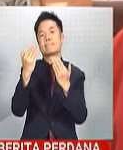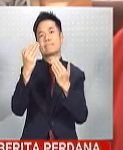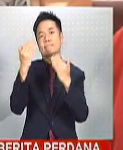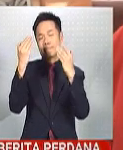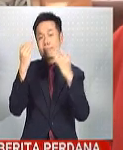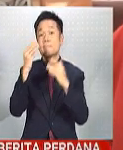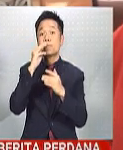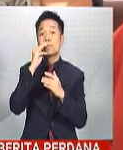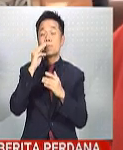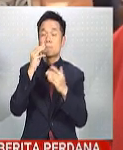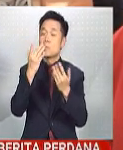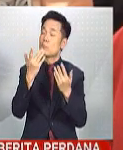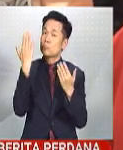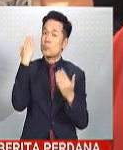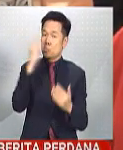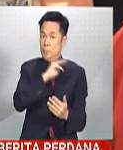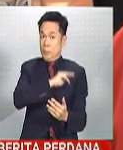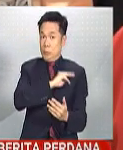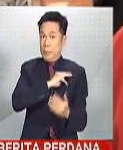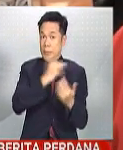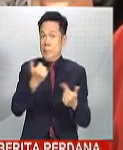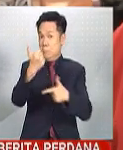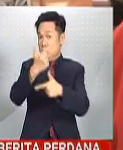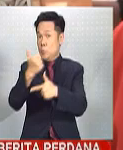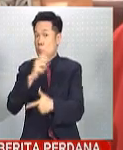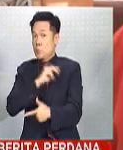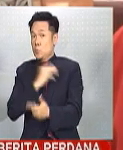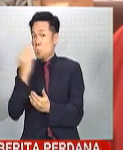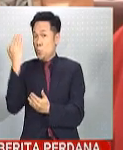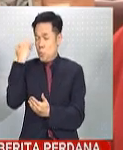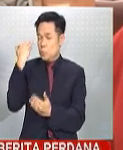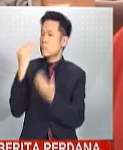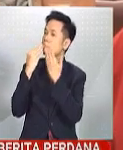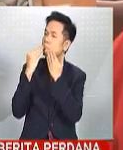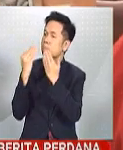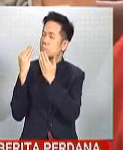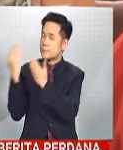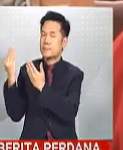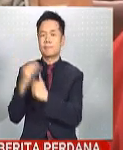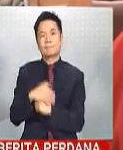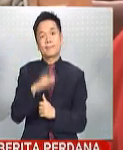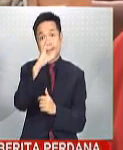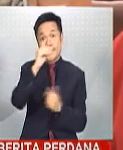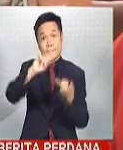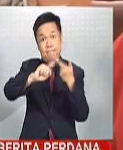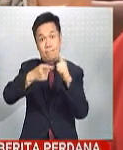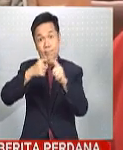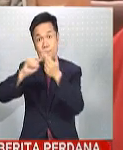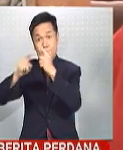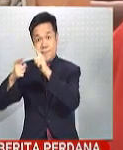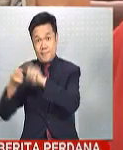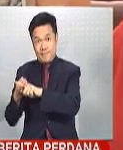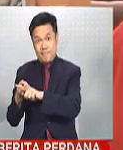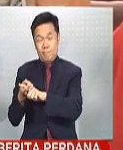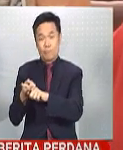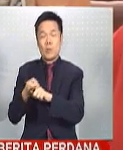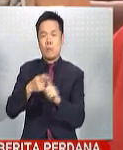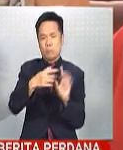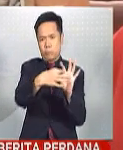yang terdahulu. Begitu juga kepada rakan-rakan sahabat yang saling bekerjasama antara satu sama